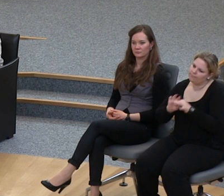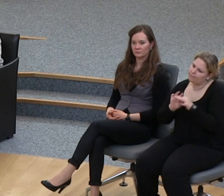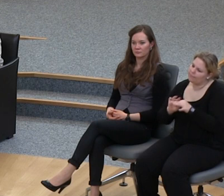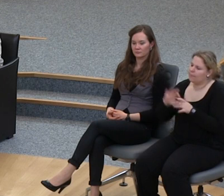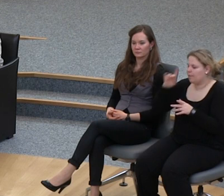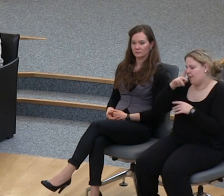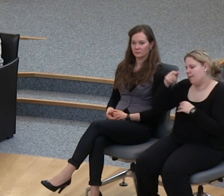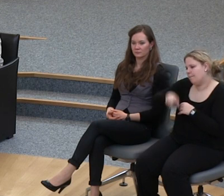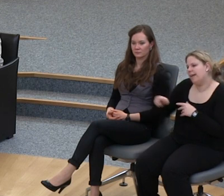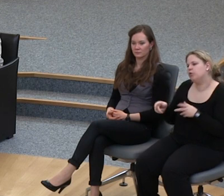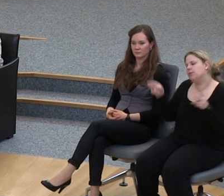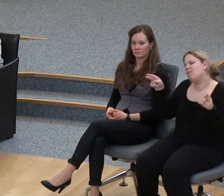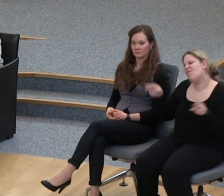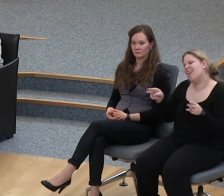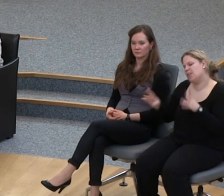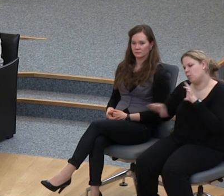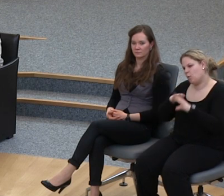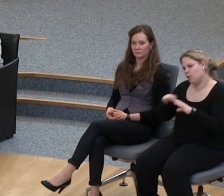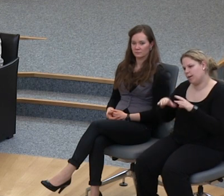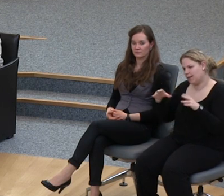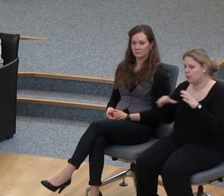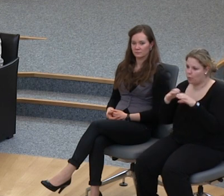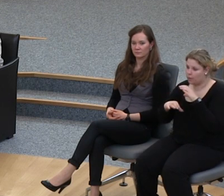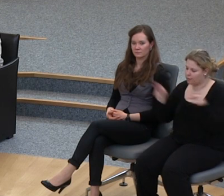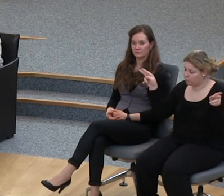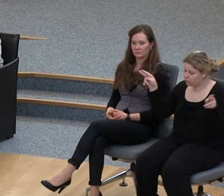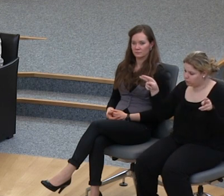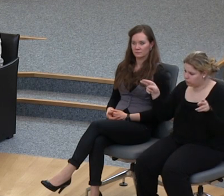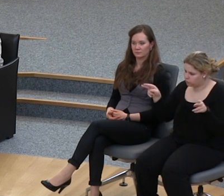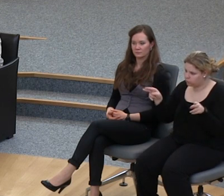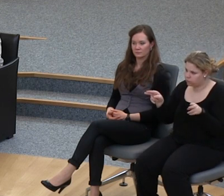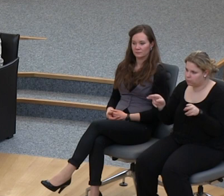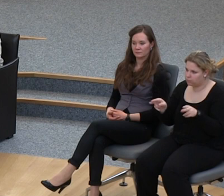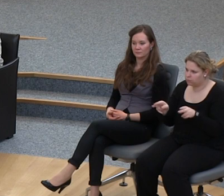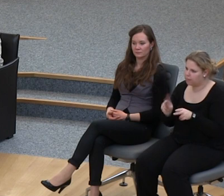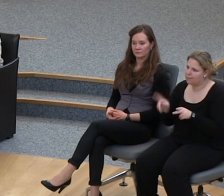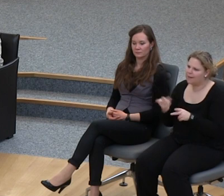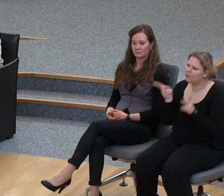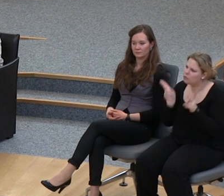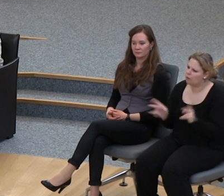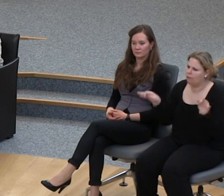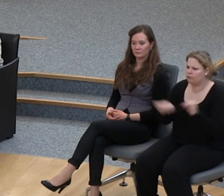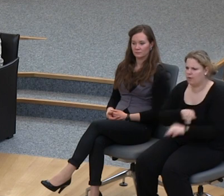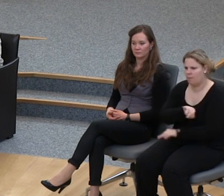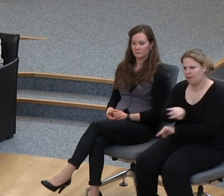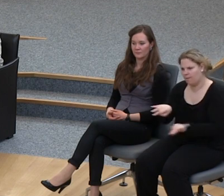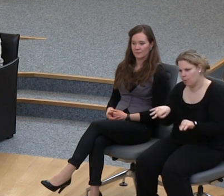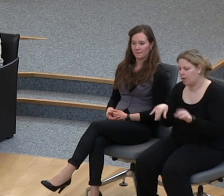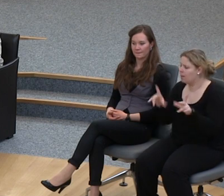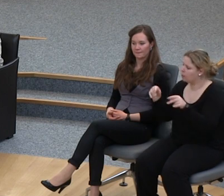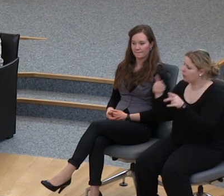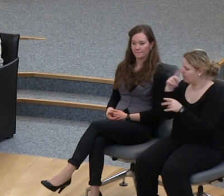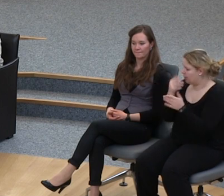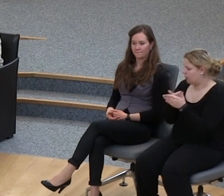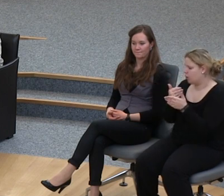kann. Von daher gehen ja viele Menschen, die in Wohngruppen leben, dazu über, dass sie